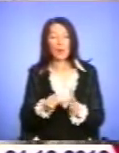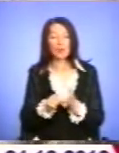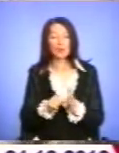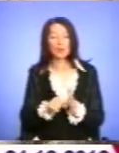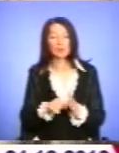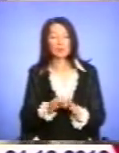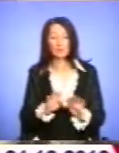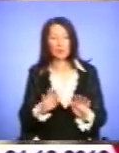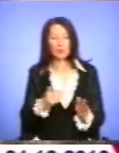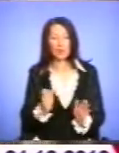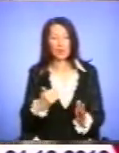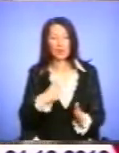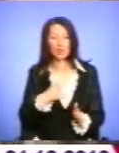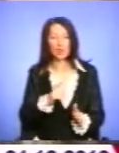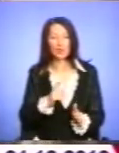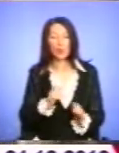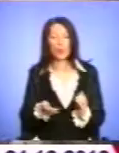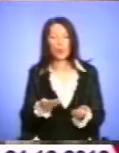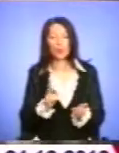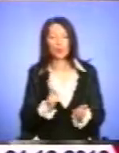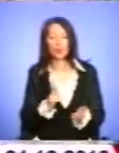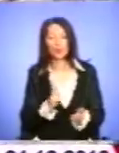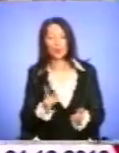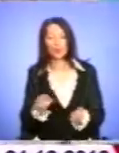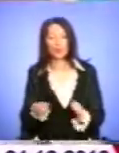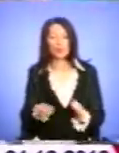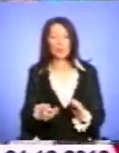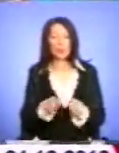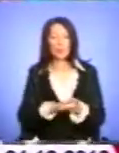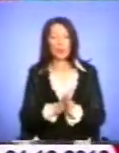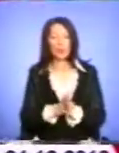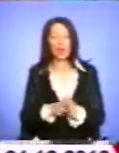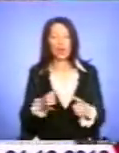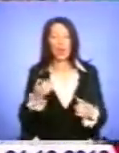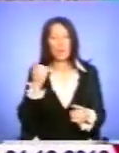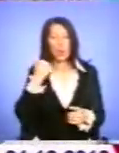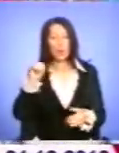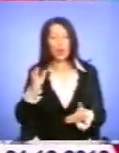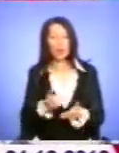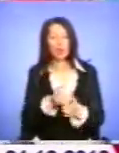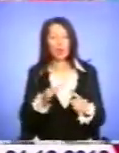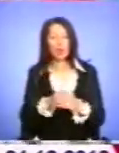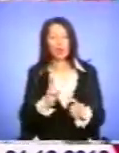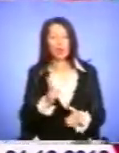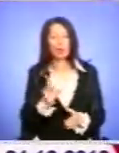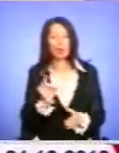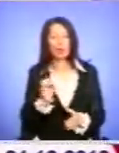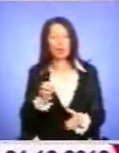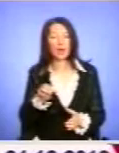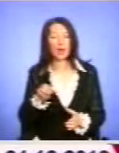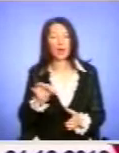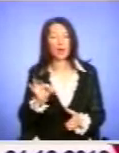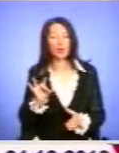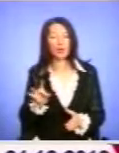те, що говорить, що може хтось щось когось підставив. Перемогу здобула команда «Креатор Буд». Бути серед призерів їй